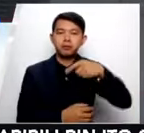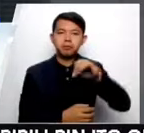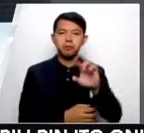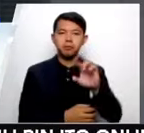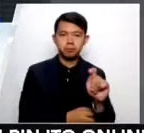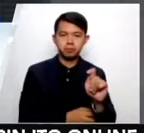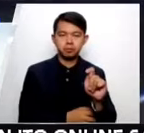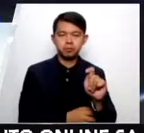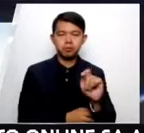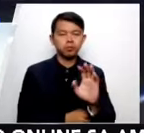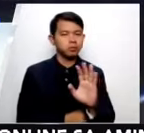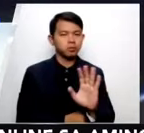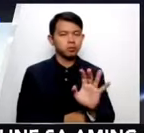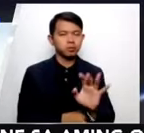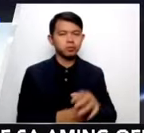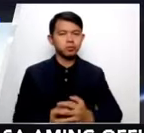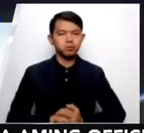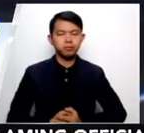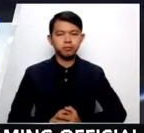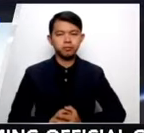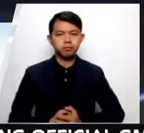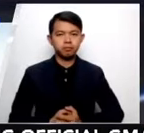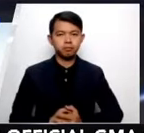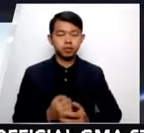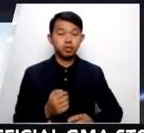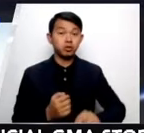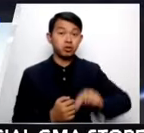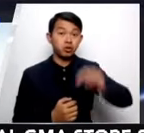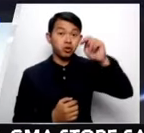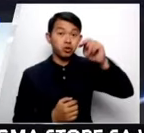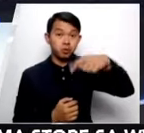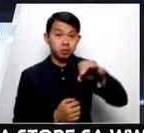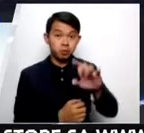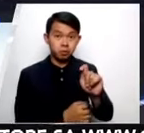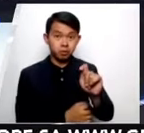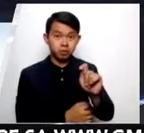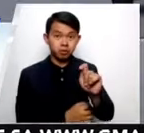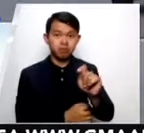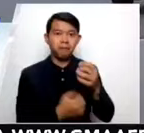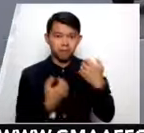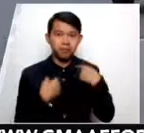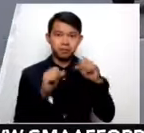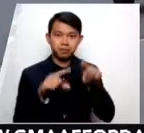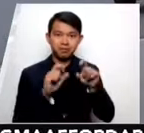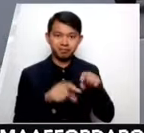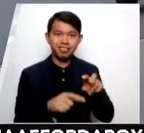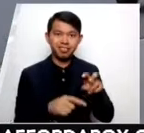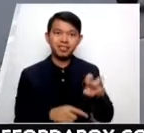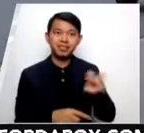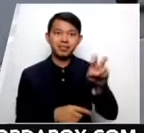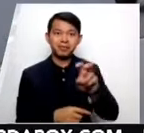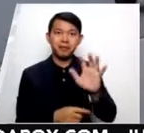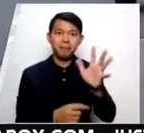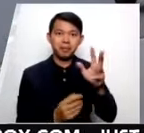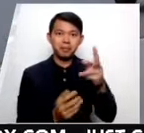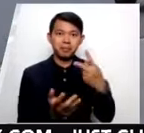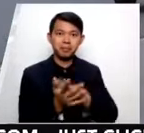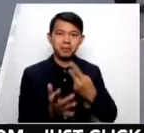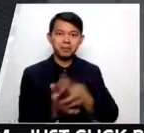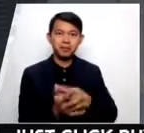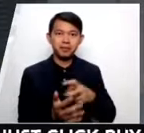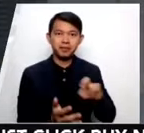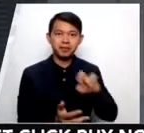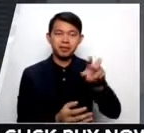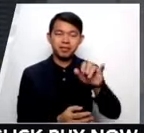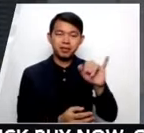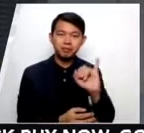may mag-inaring na biktima ng nag-alok ng 500 peso travel insurance. Itong travel insurance ay kasama na po sa ticket